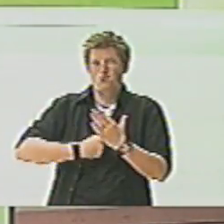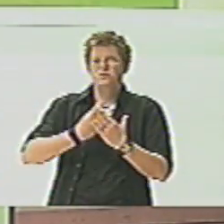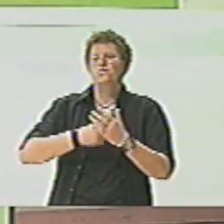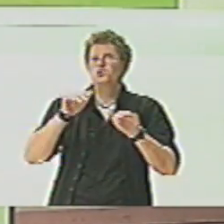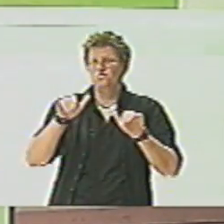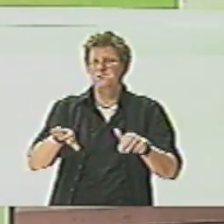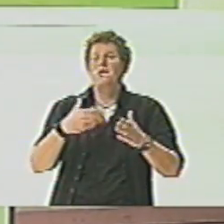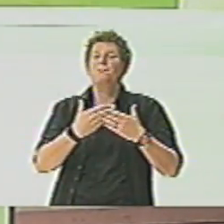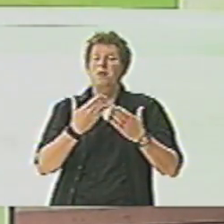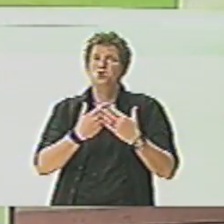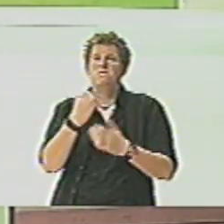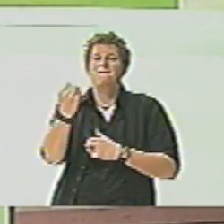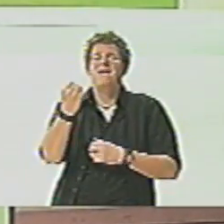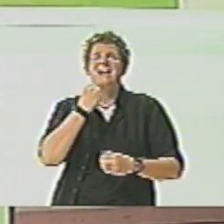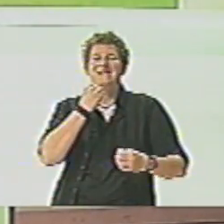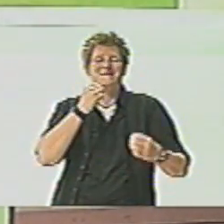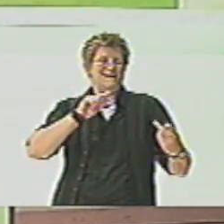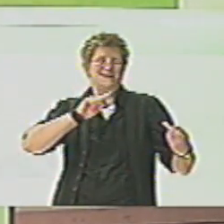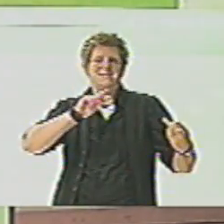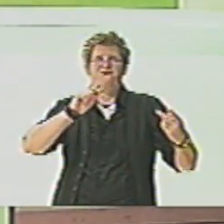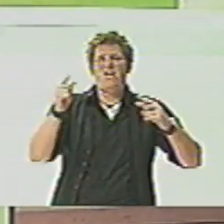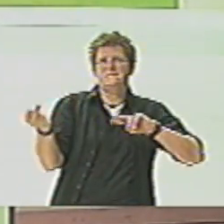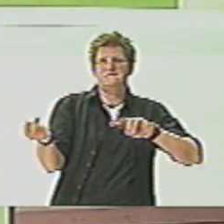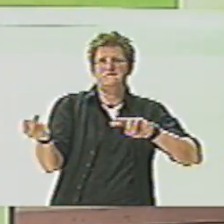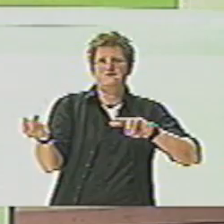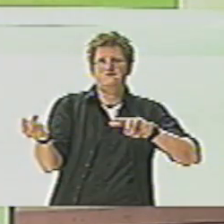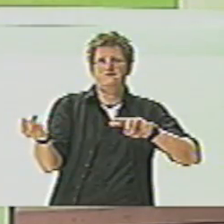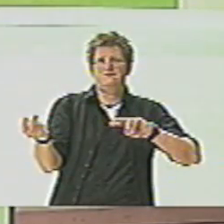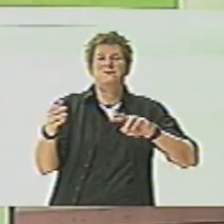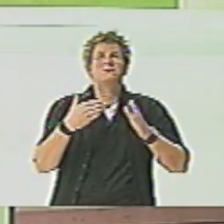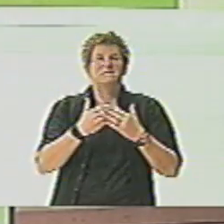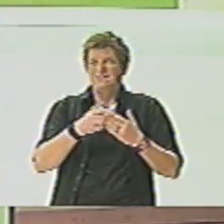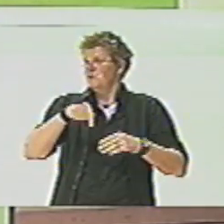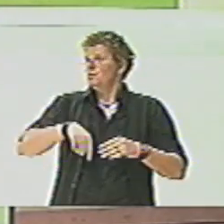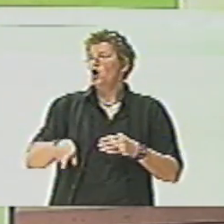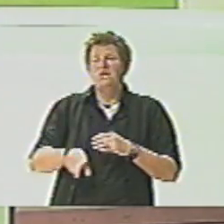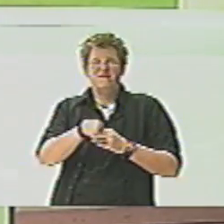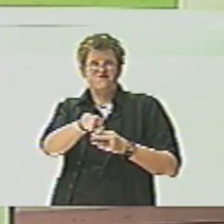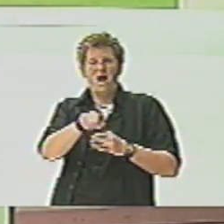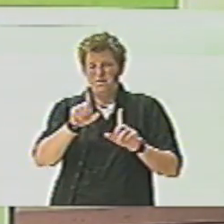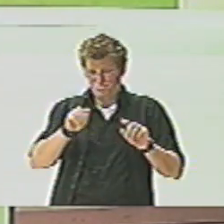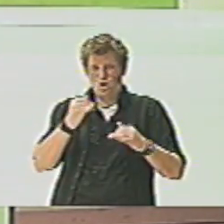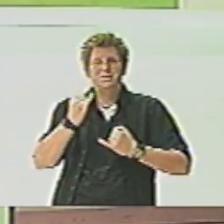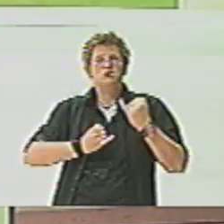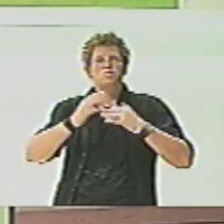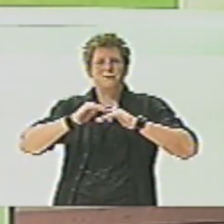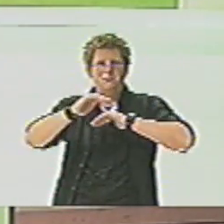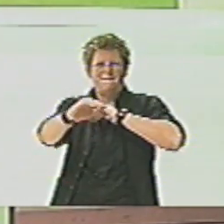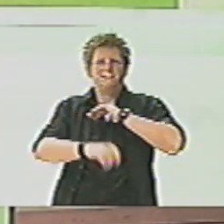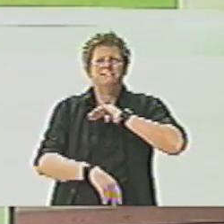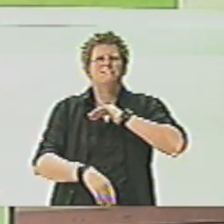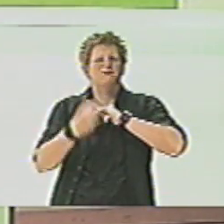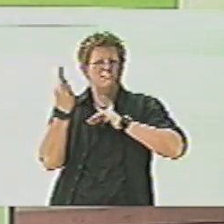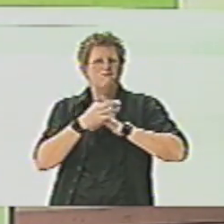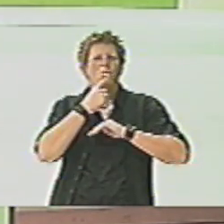zu führen. Da braucht es grüne Kompetenz in dem Industrieland in Nordrhein-Westfalen. Natürlich in möglichst vielen anderen Bundesländern